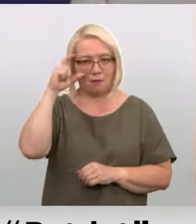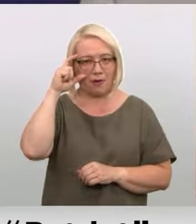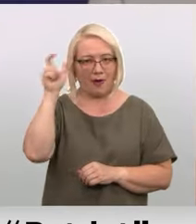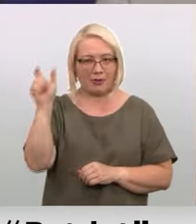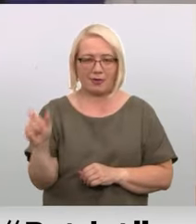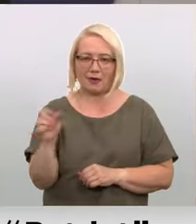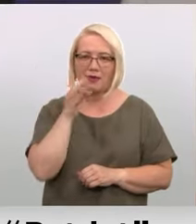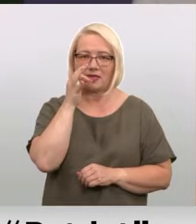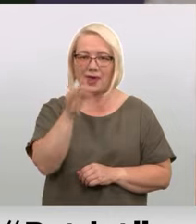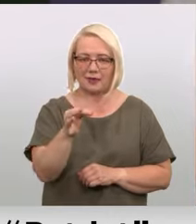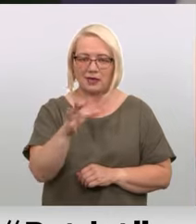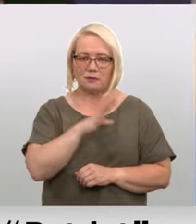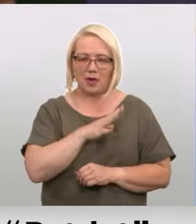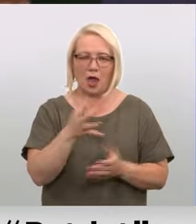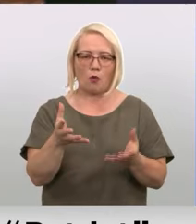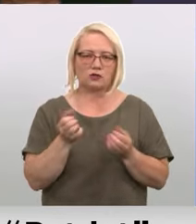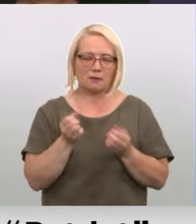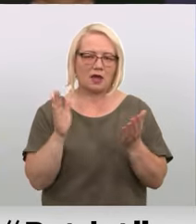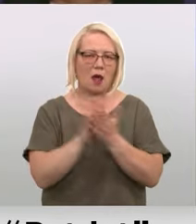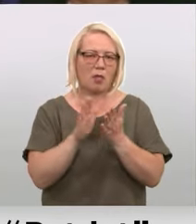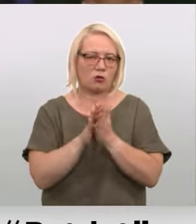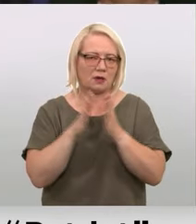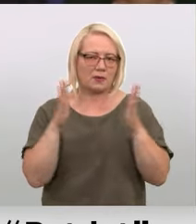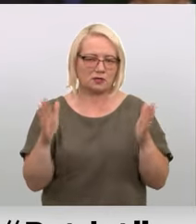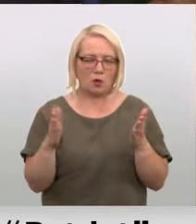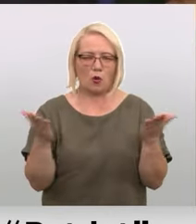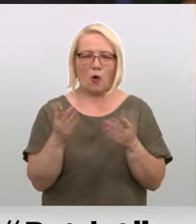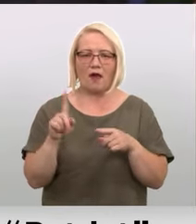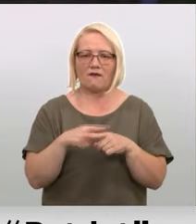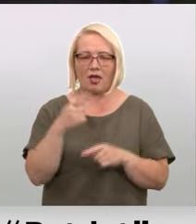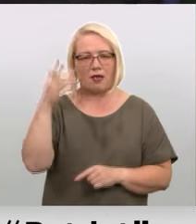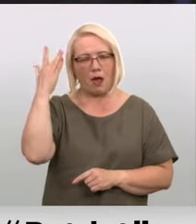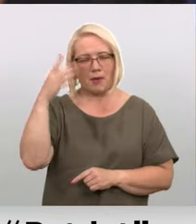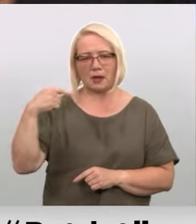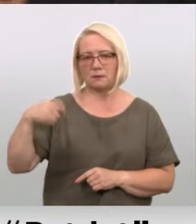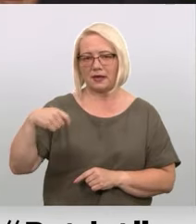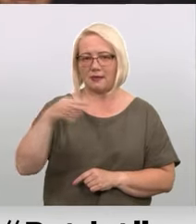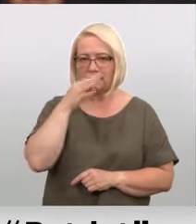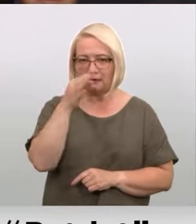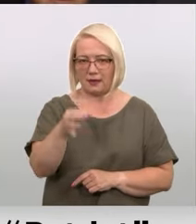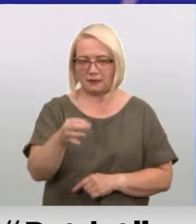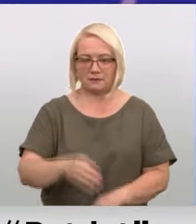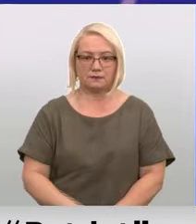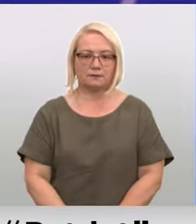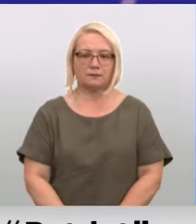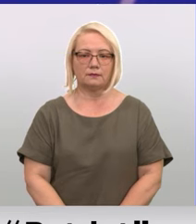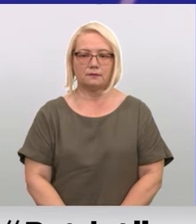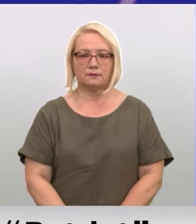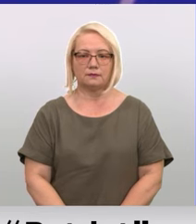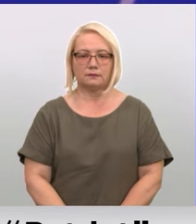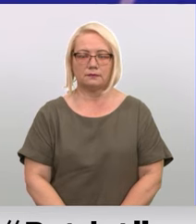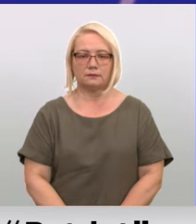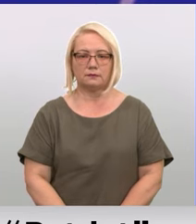tika uzņemts ar milzīgiem aplausiem. Un lūk, ko vēl ASV prezidents teica. Lūdzu video. Russia will